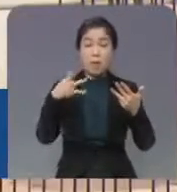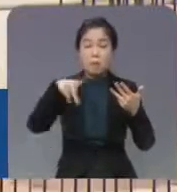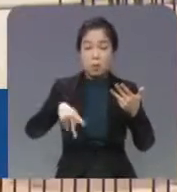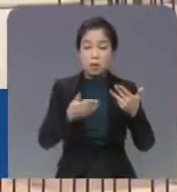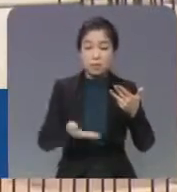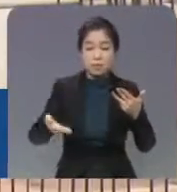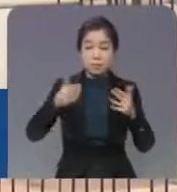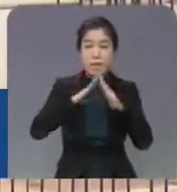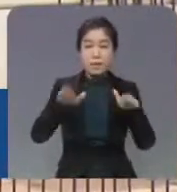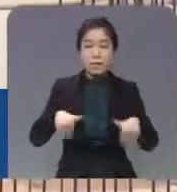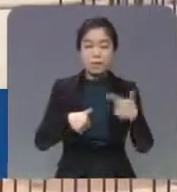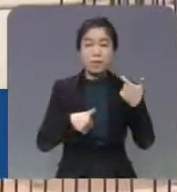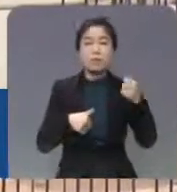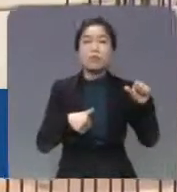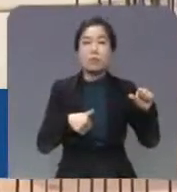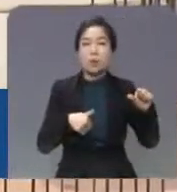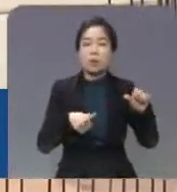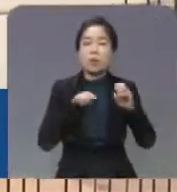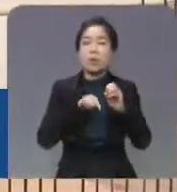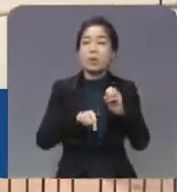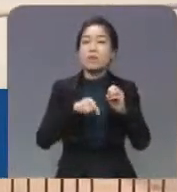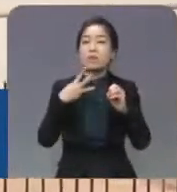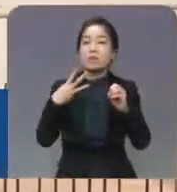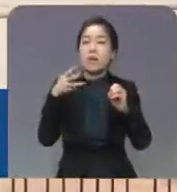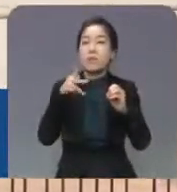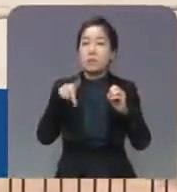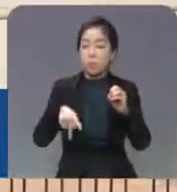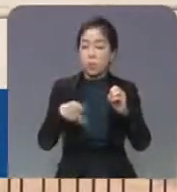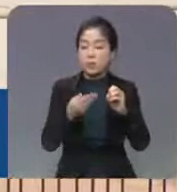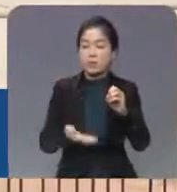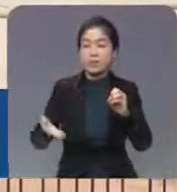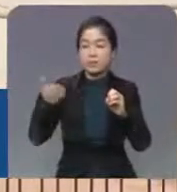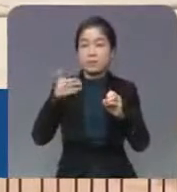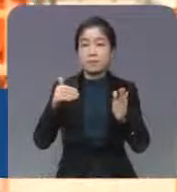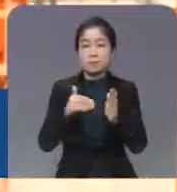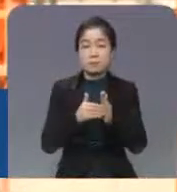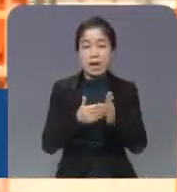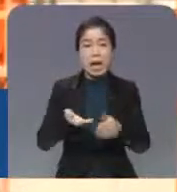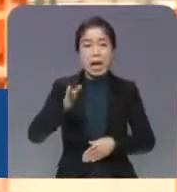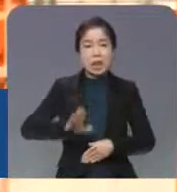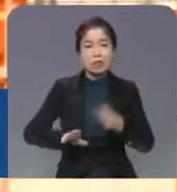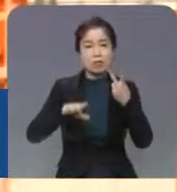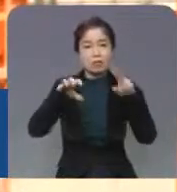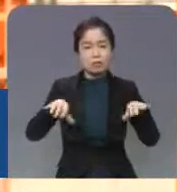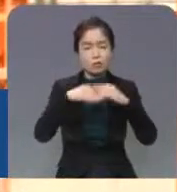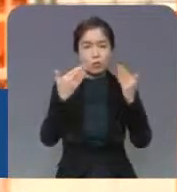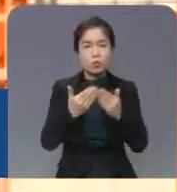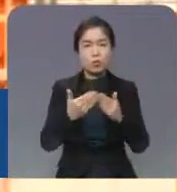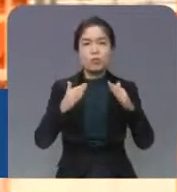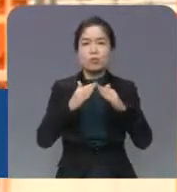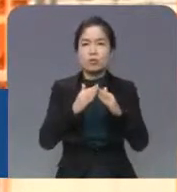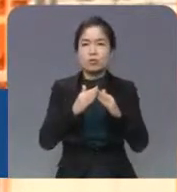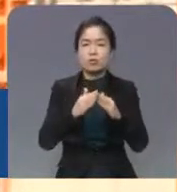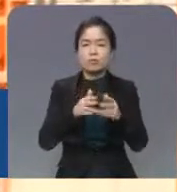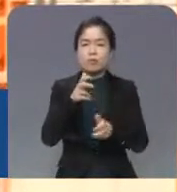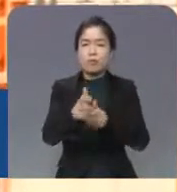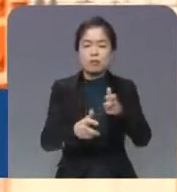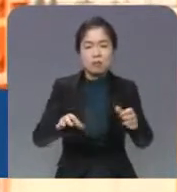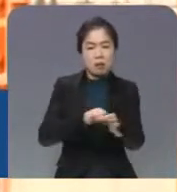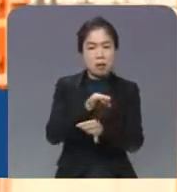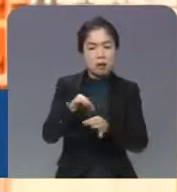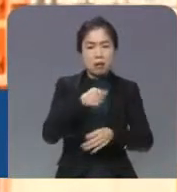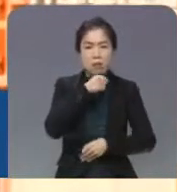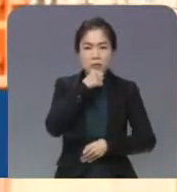상승했고 전남은 65로 0.3포인트가 상승했습니다. 하지만 두 지역 모두 주택사업 경기 실사지수가